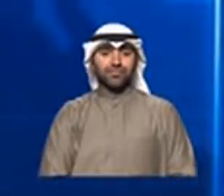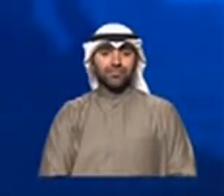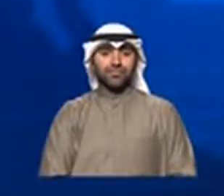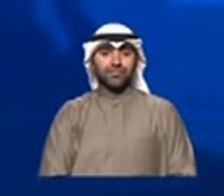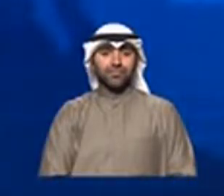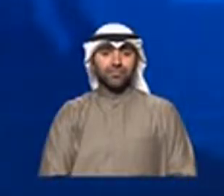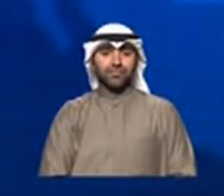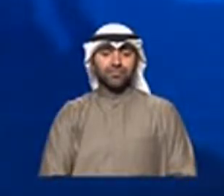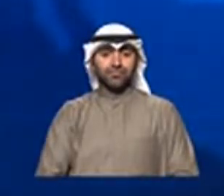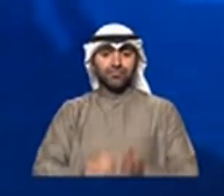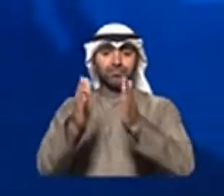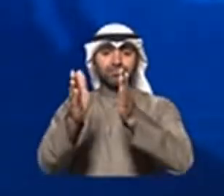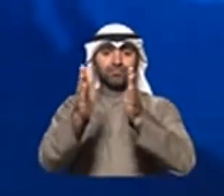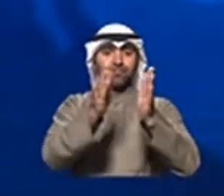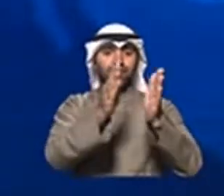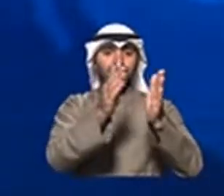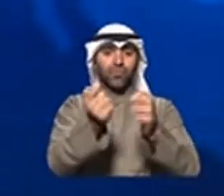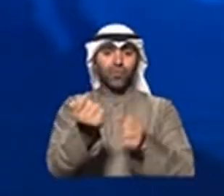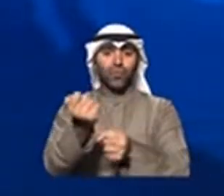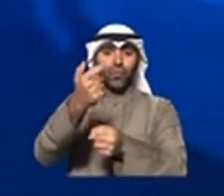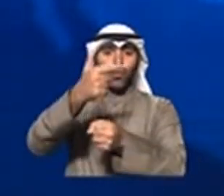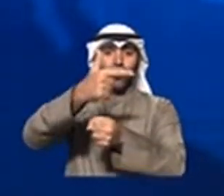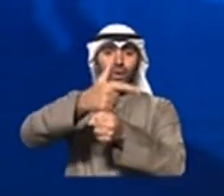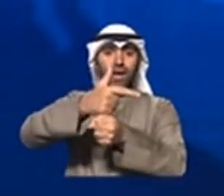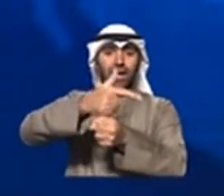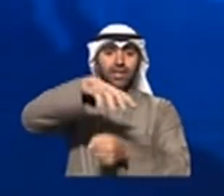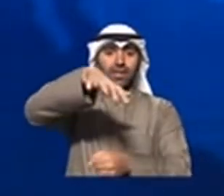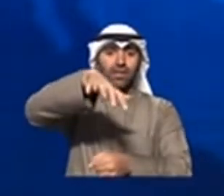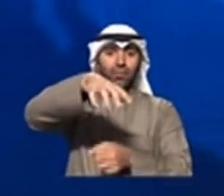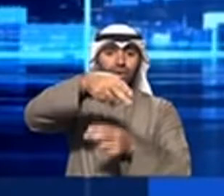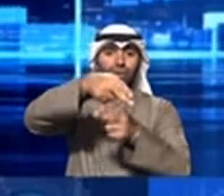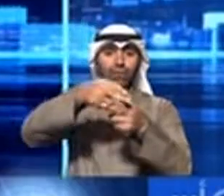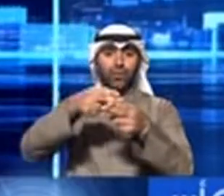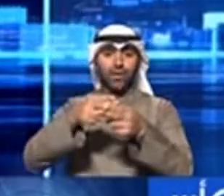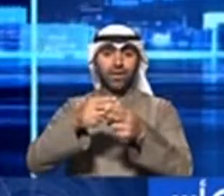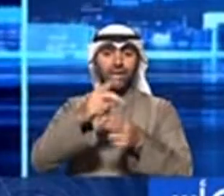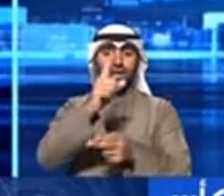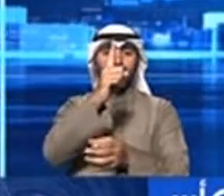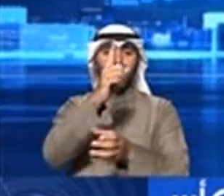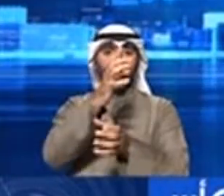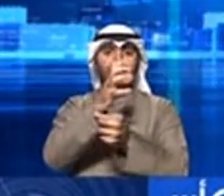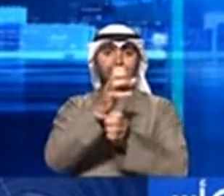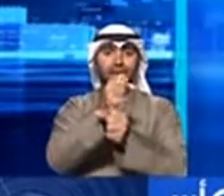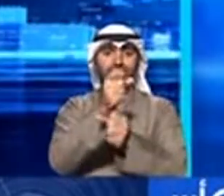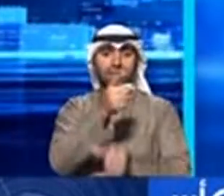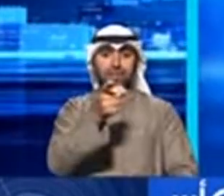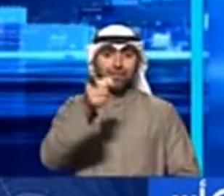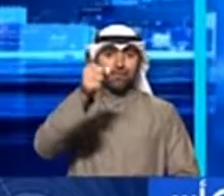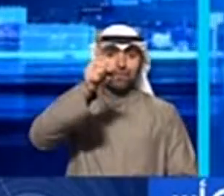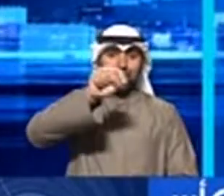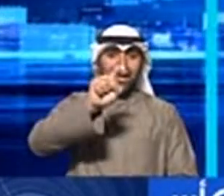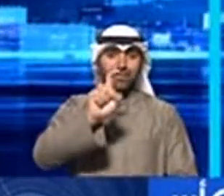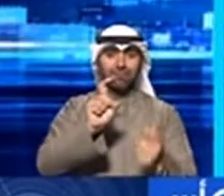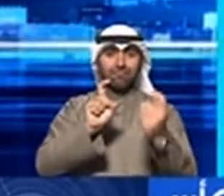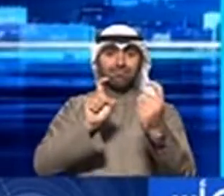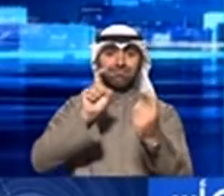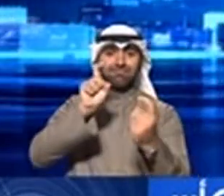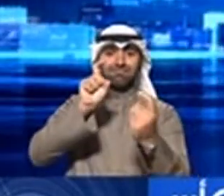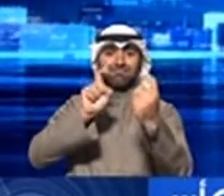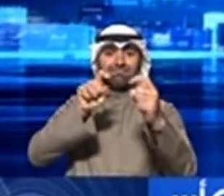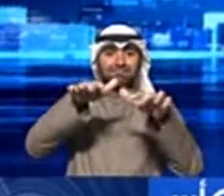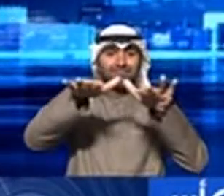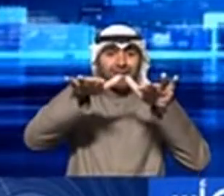يشمل سمو ولي العهد الشيخ مشعل الأحمد الجابر الصباح حفظه الله برعايته المباراة النهائية التي تقام